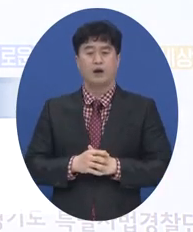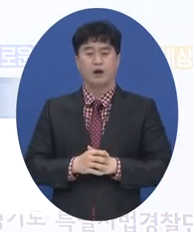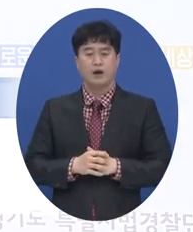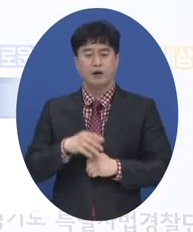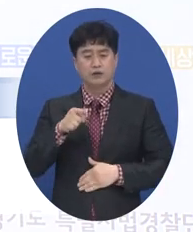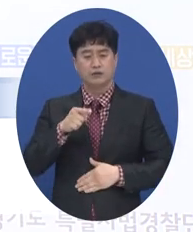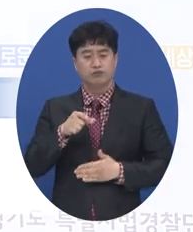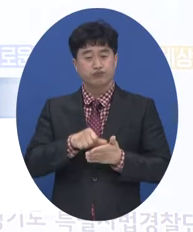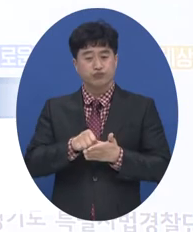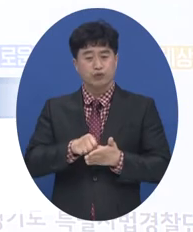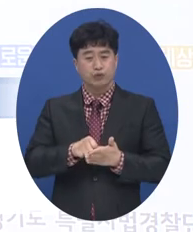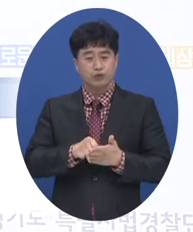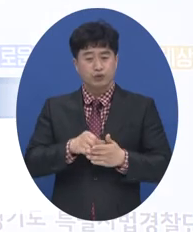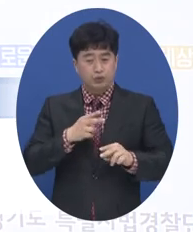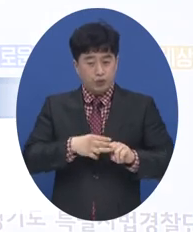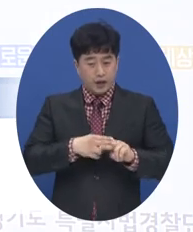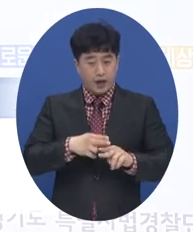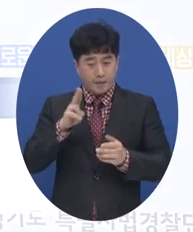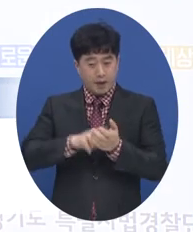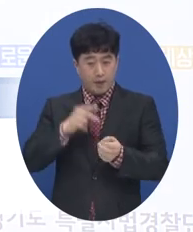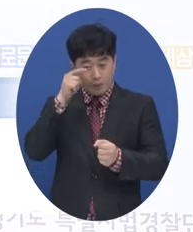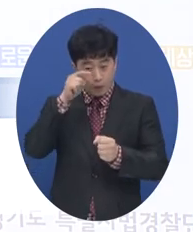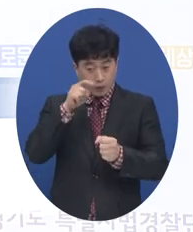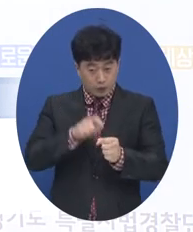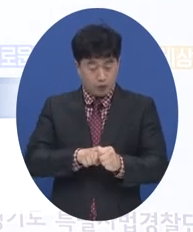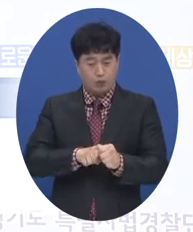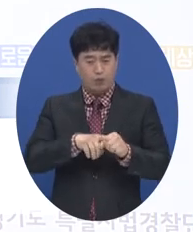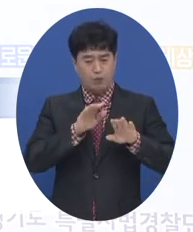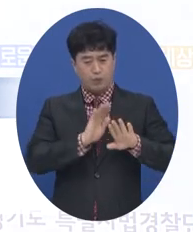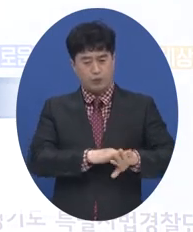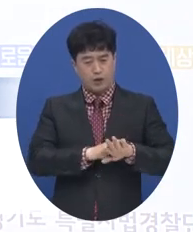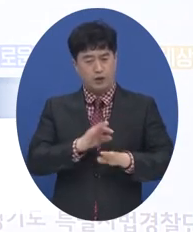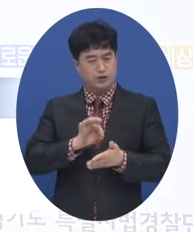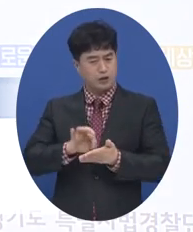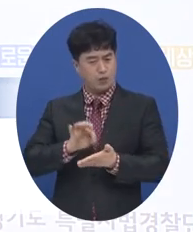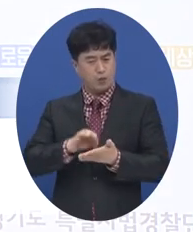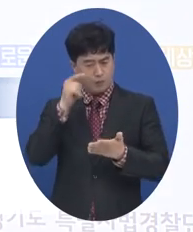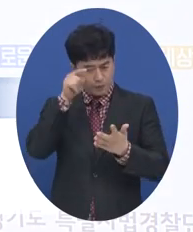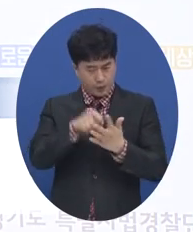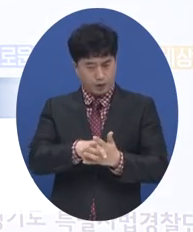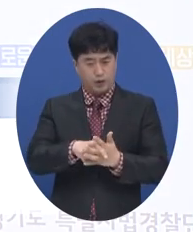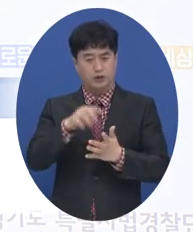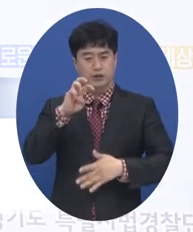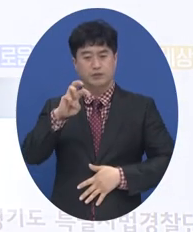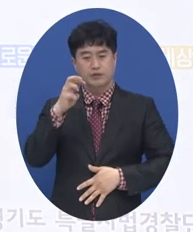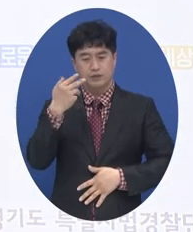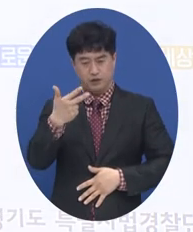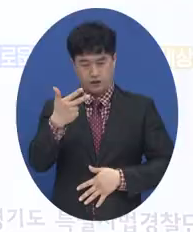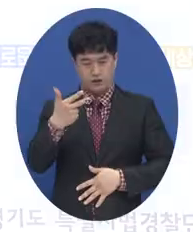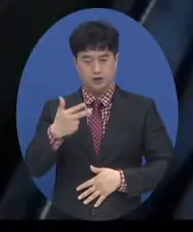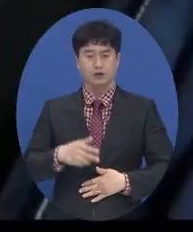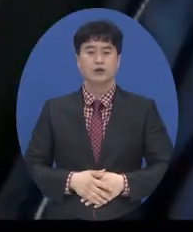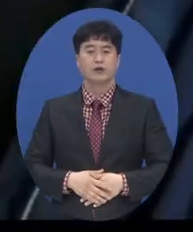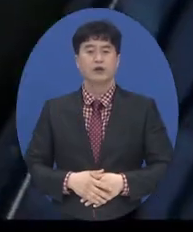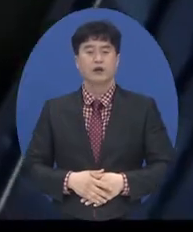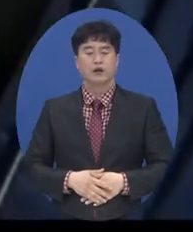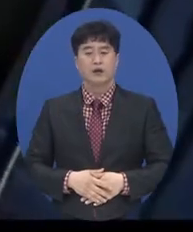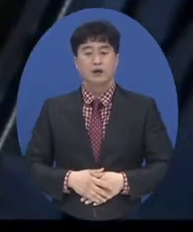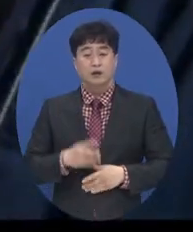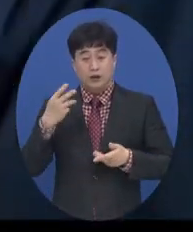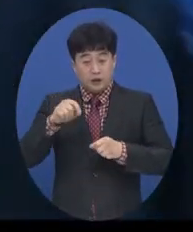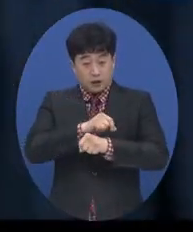경과제품을 그 조리 판매할 목적으로 이제 보관 사용하다가 적발된 것이 이제 37건이고요.